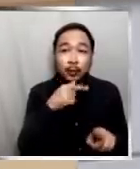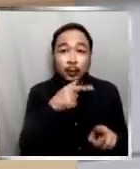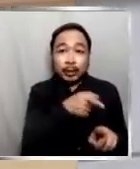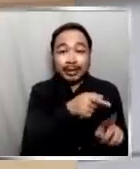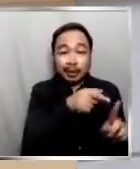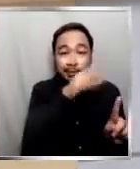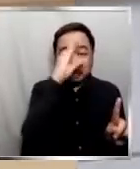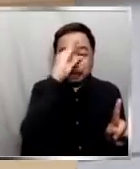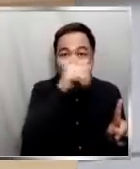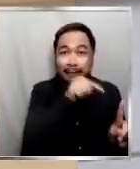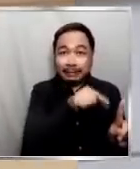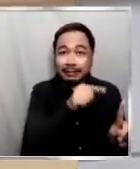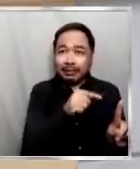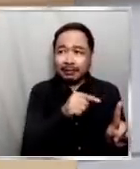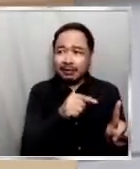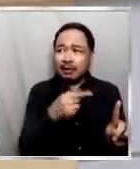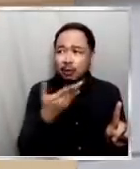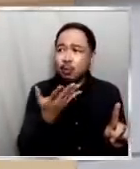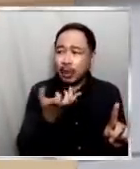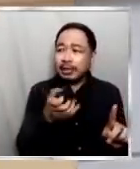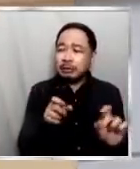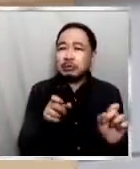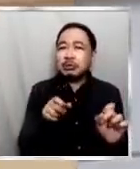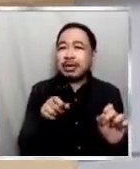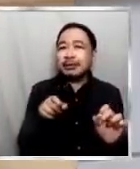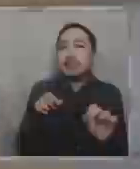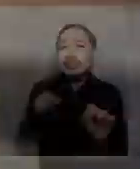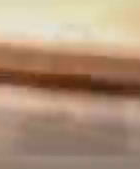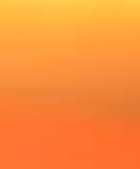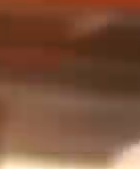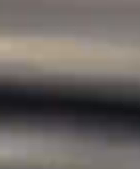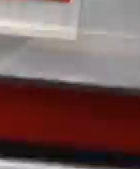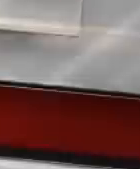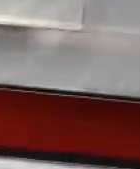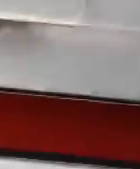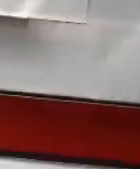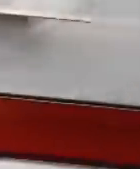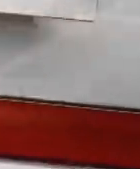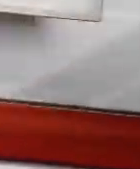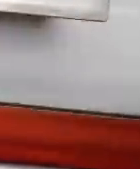halagang 50,000 piso. Nakatutok si Emil Sumangit, exclusive.